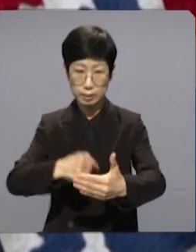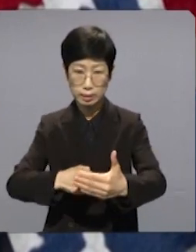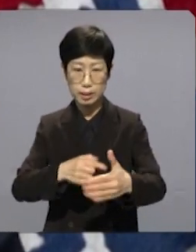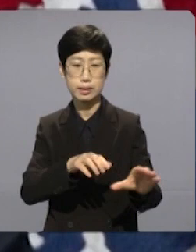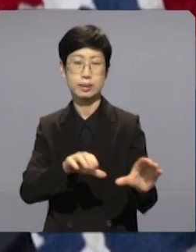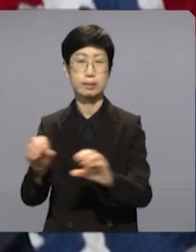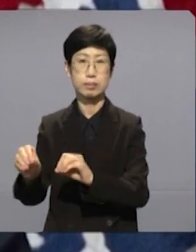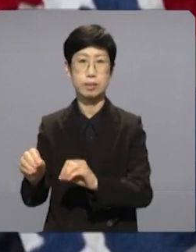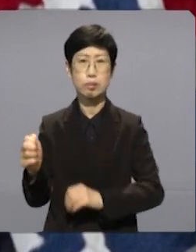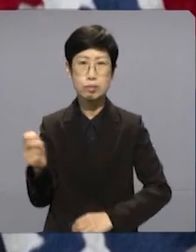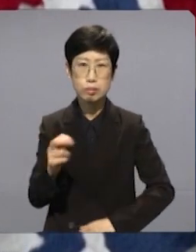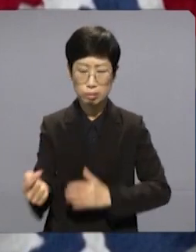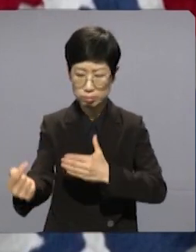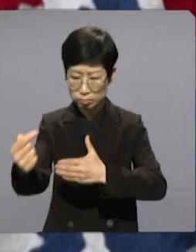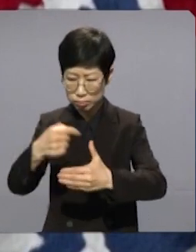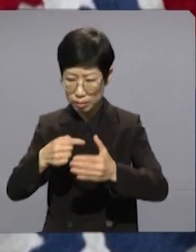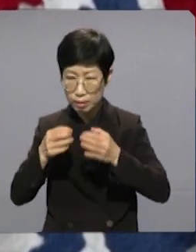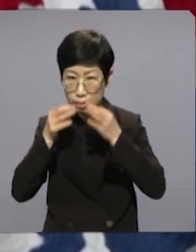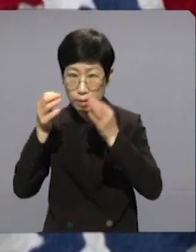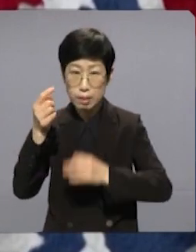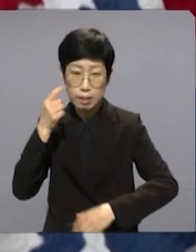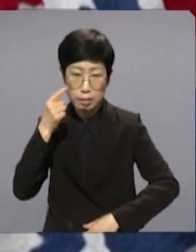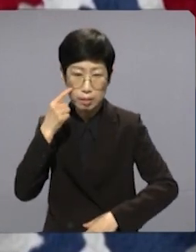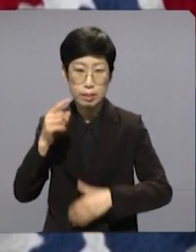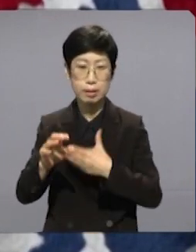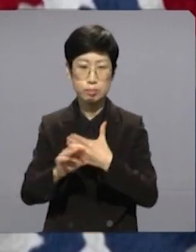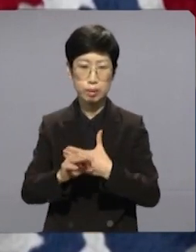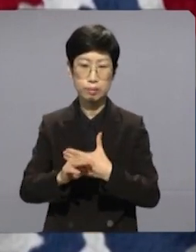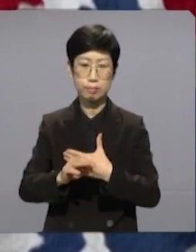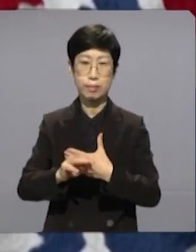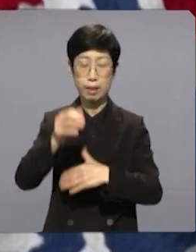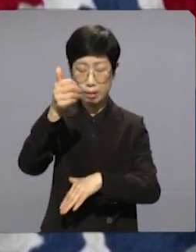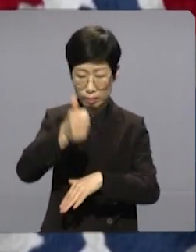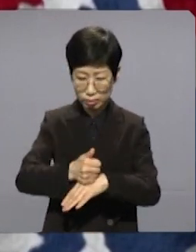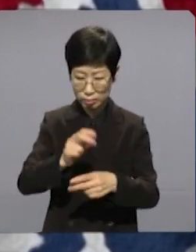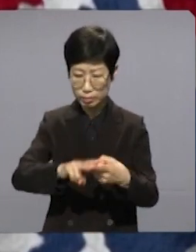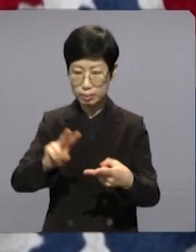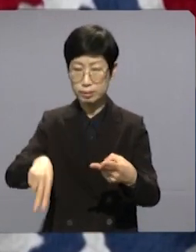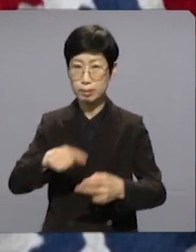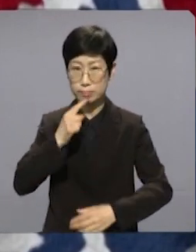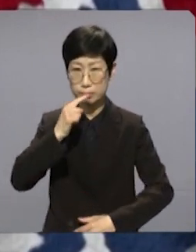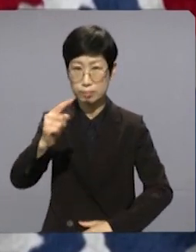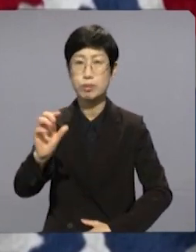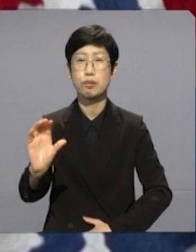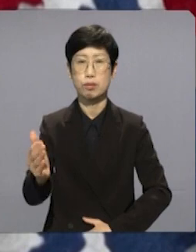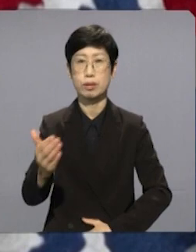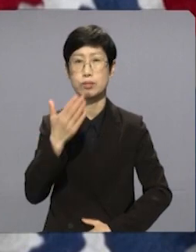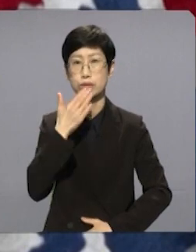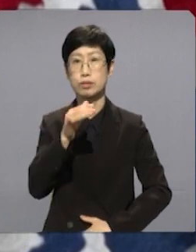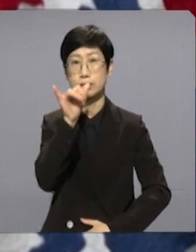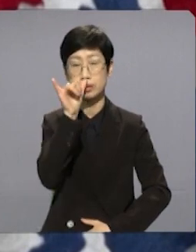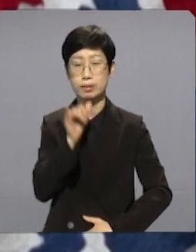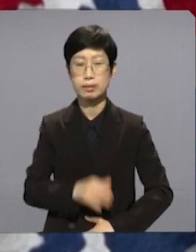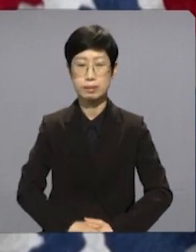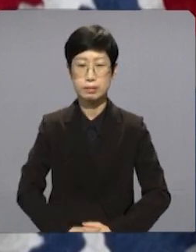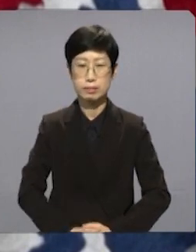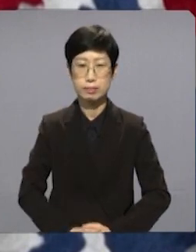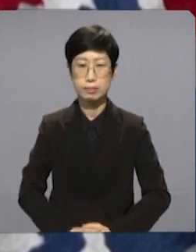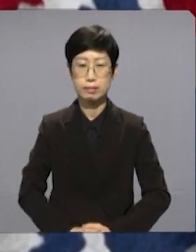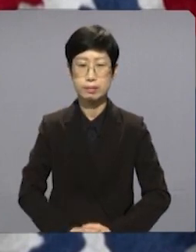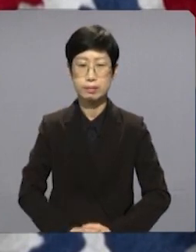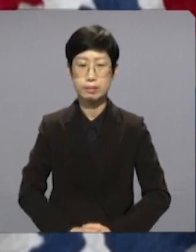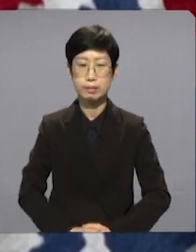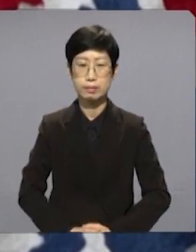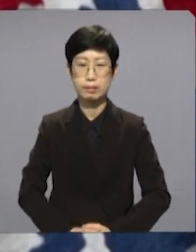least a 5-year bar on re-entry into the United States and can face criminal prosecution if they attempt